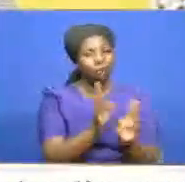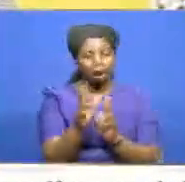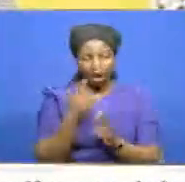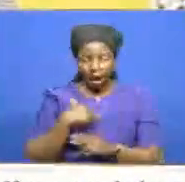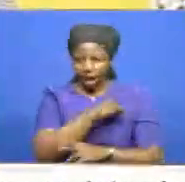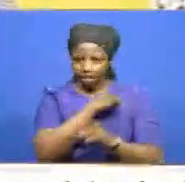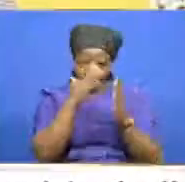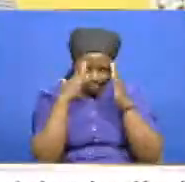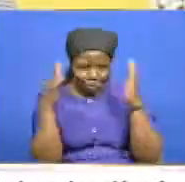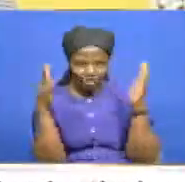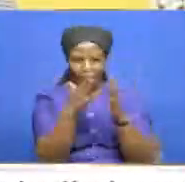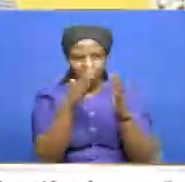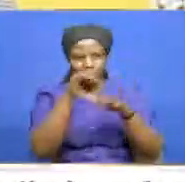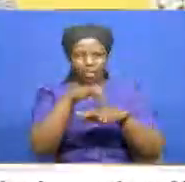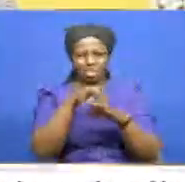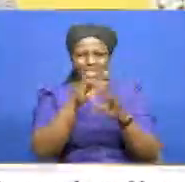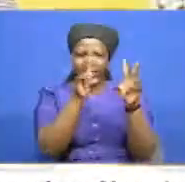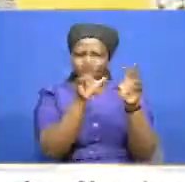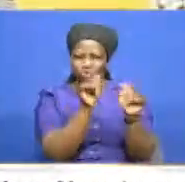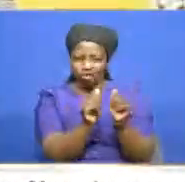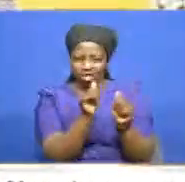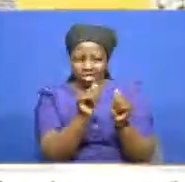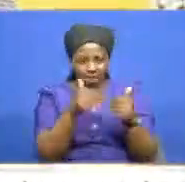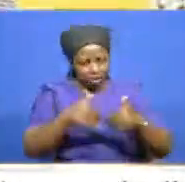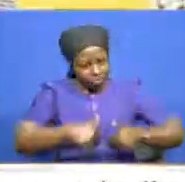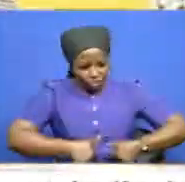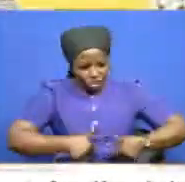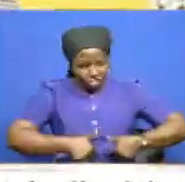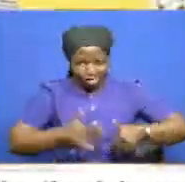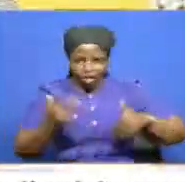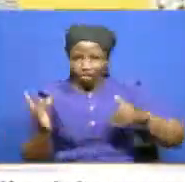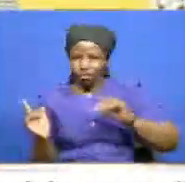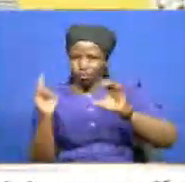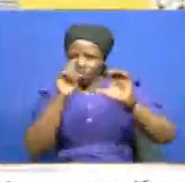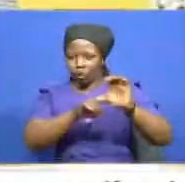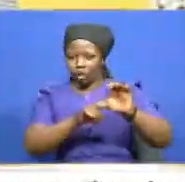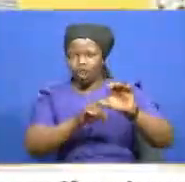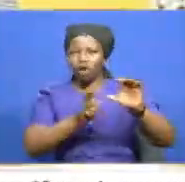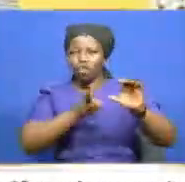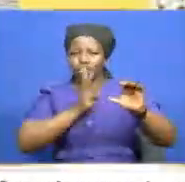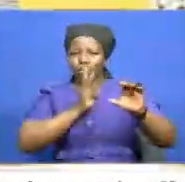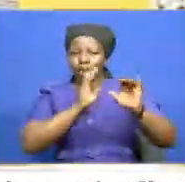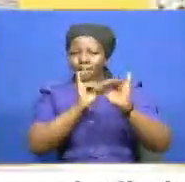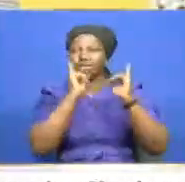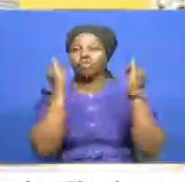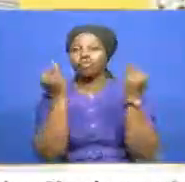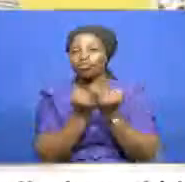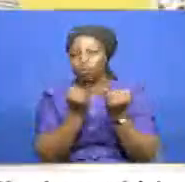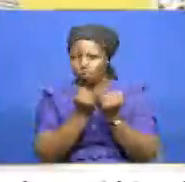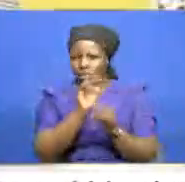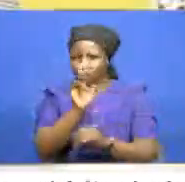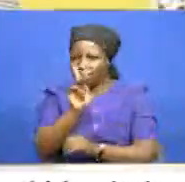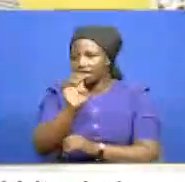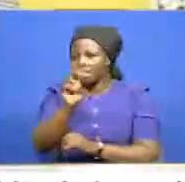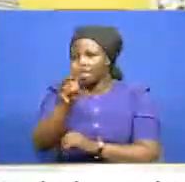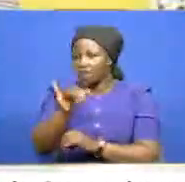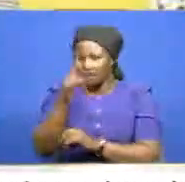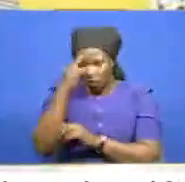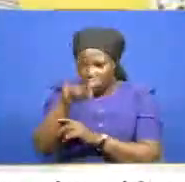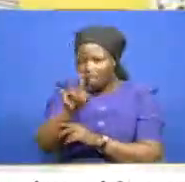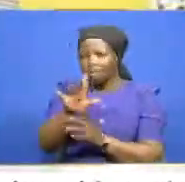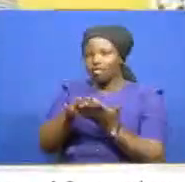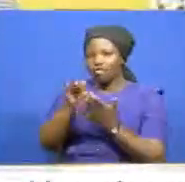tunaangazia mambo ya vijana wakuje taasisi ya maji ya Kenya Water Institute ndio wafanye